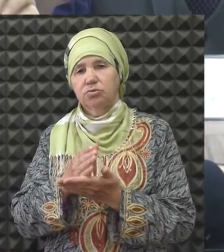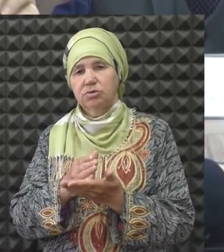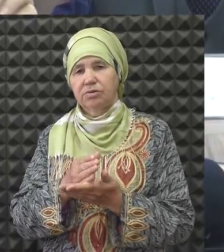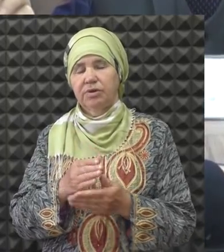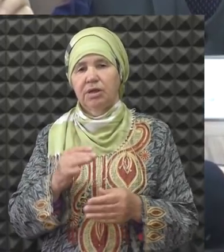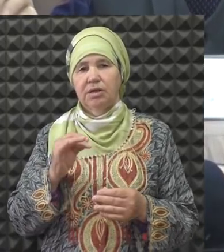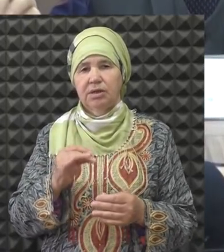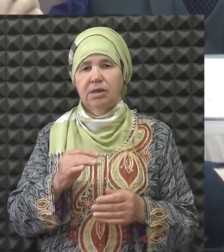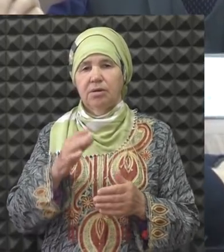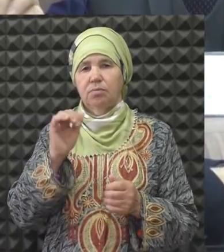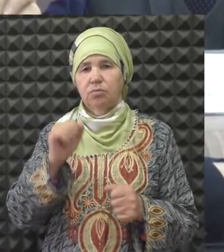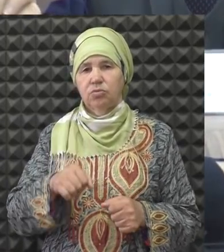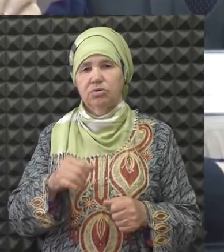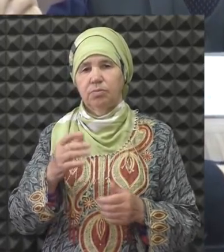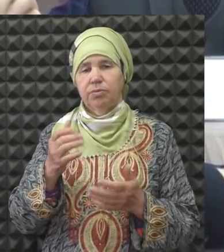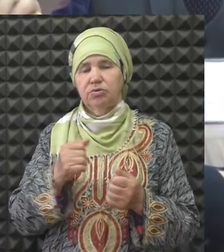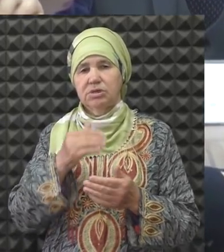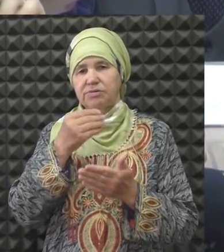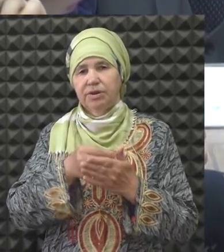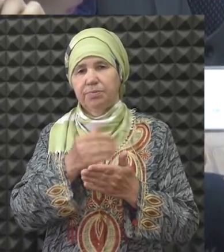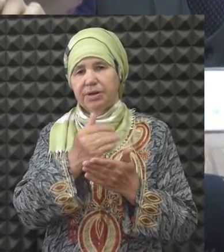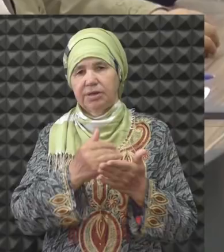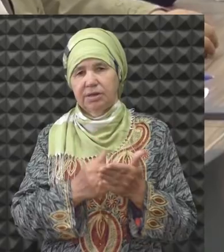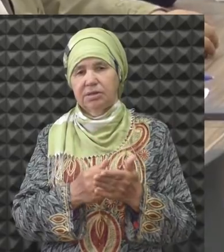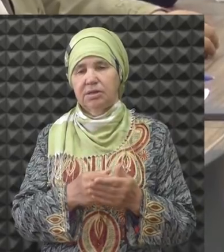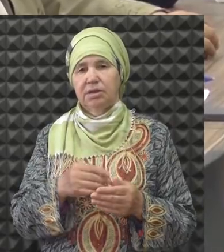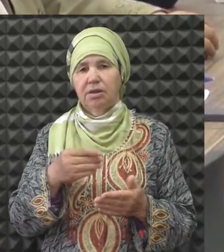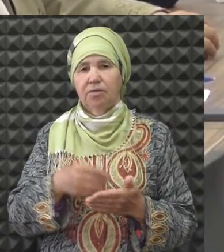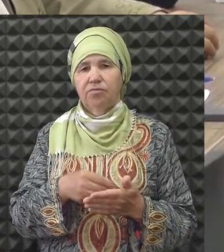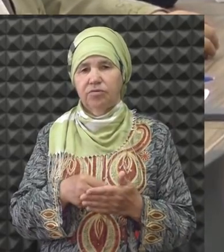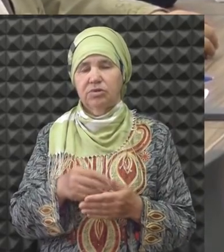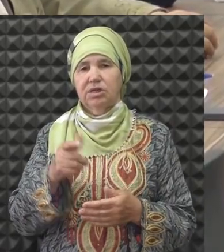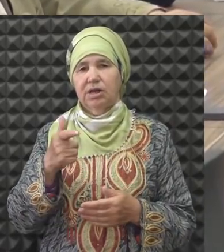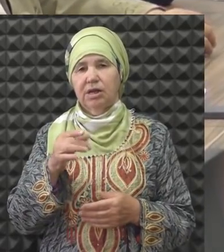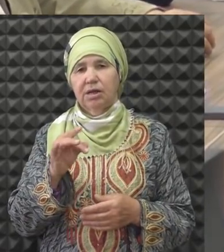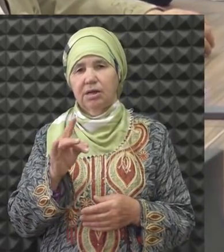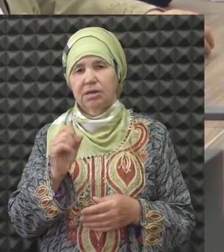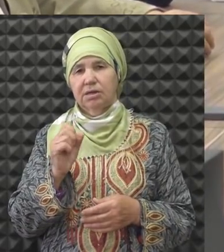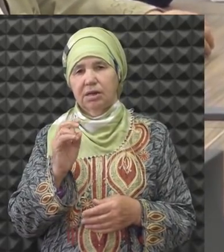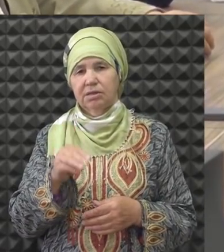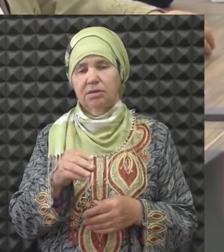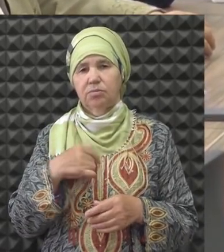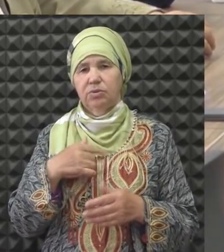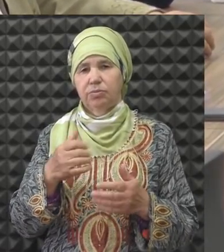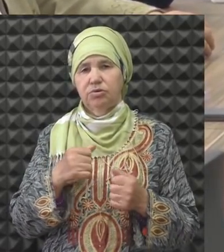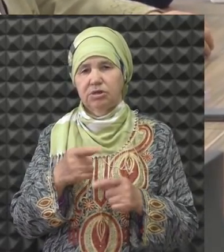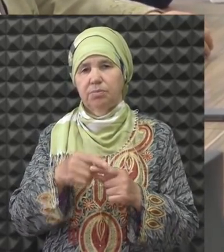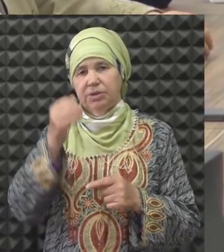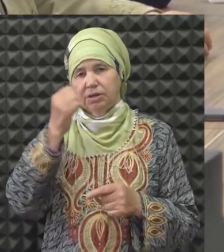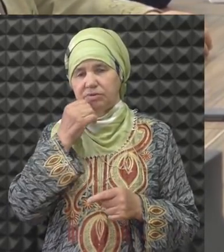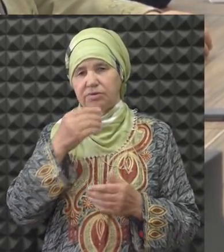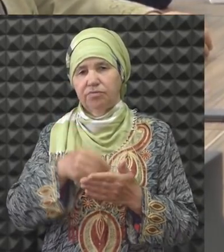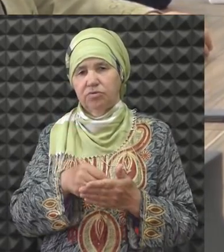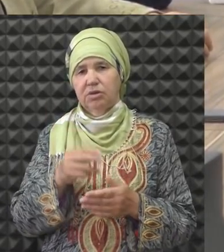ресурсов у фонда была возможность масштабировать свои проекты. Поддержка фонда президентских грантов является для нас большой помощью в